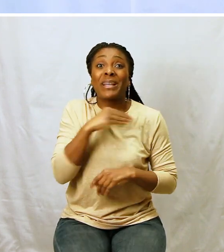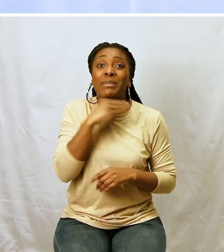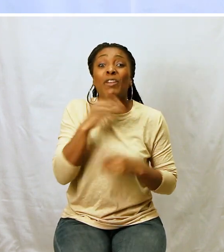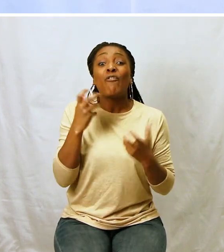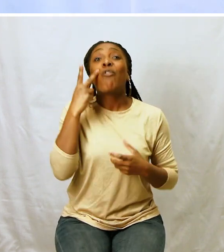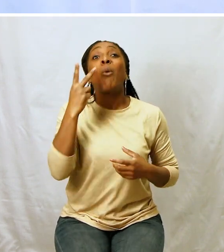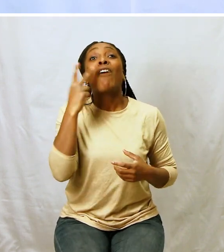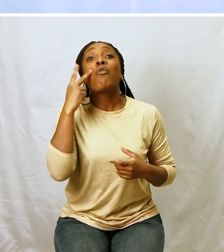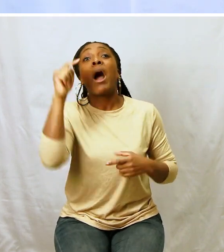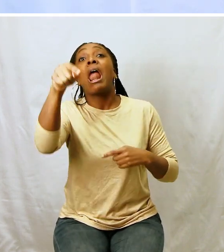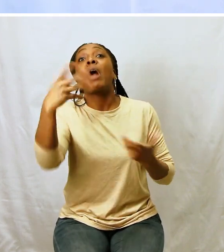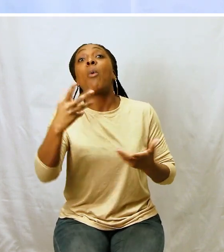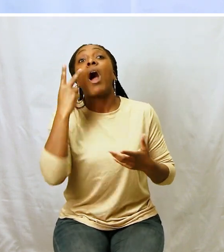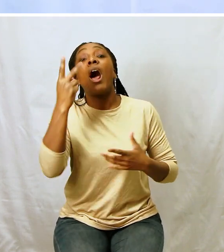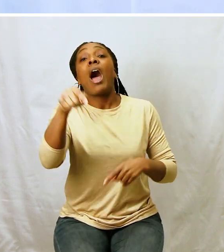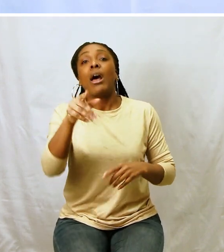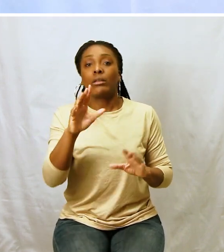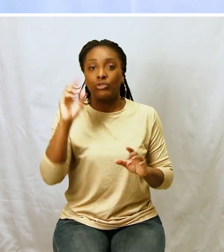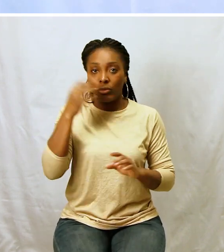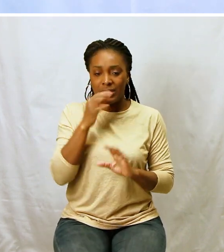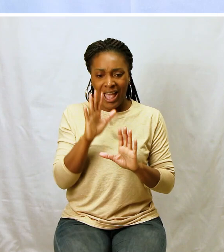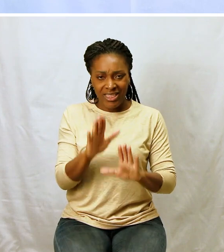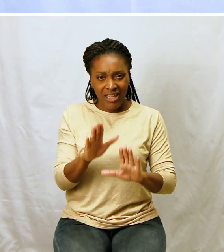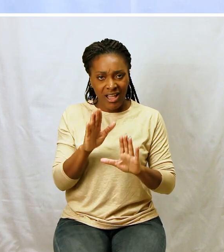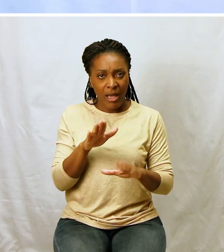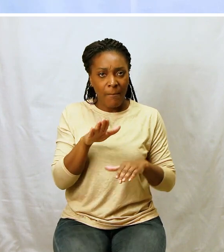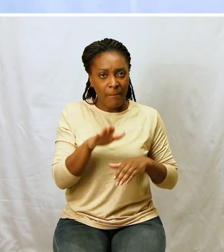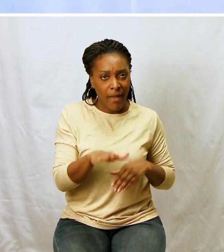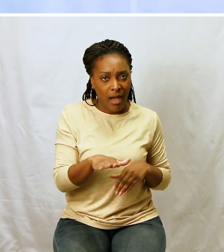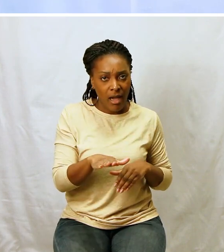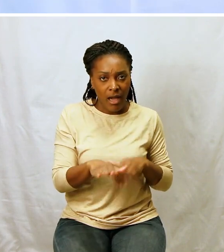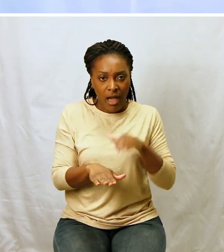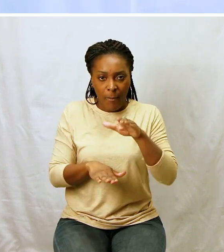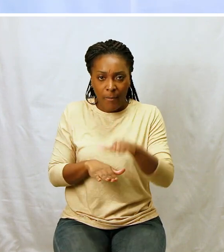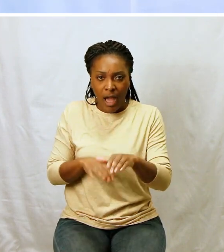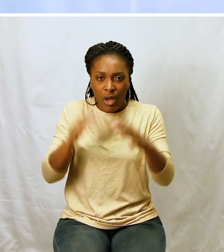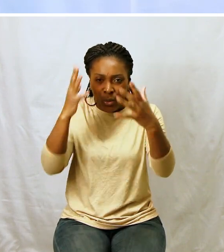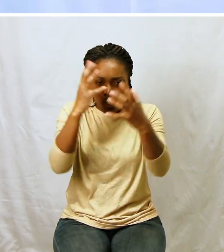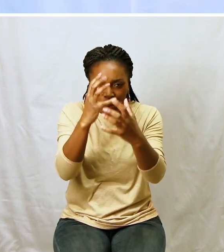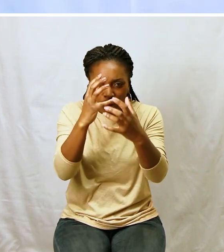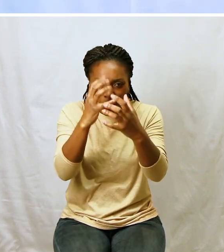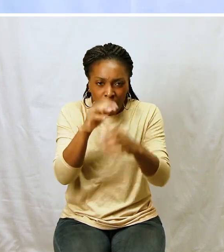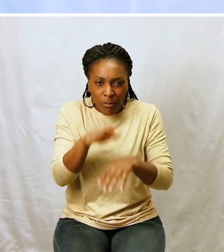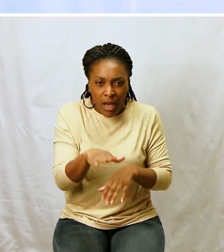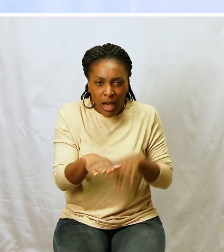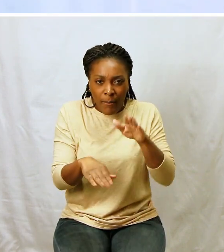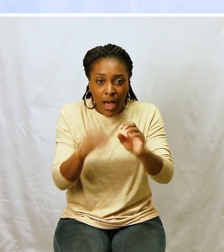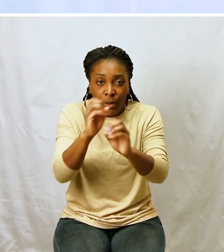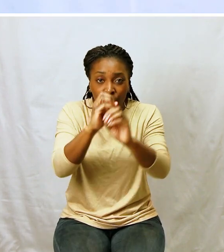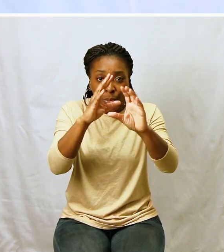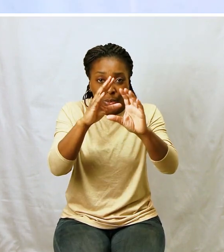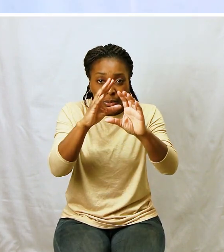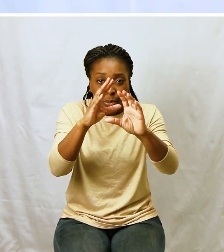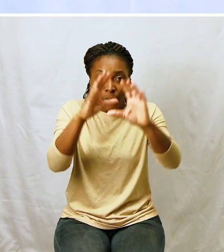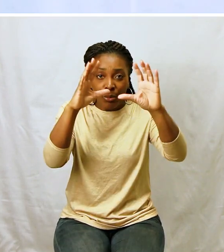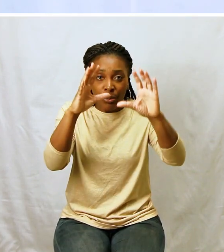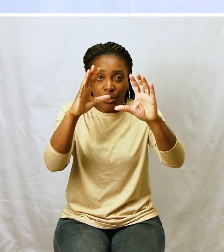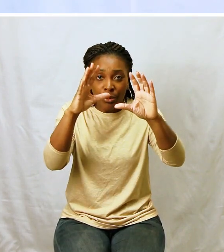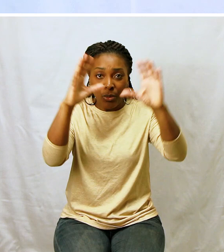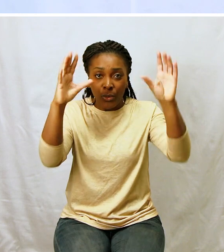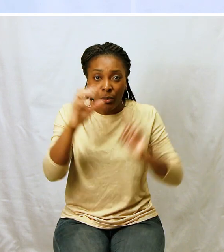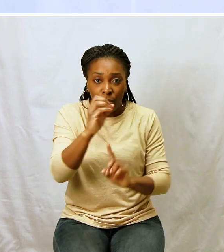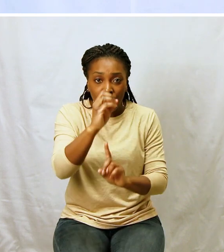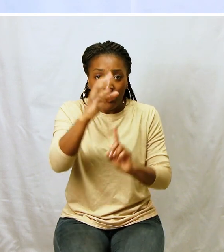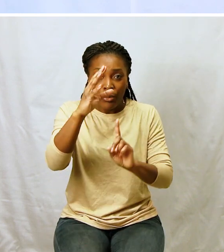l'arrivée. Mais Dieu nous dit non, tu vas marcher pas à pas avec moi et je vais t'apprendre à marcher à ma suite. Psaume 119, verset 105.